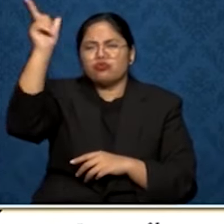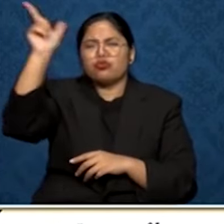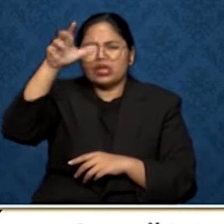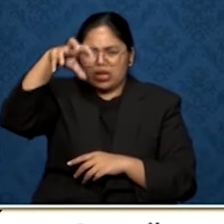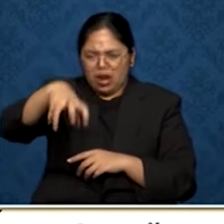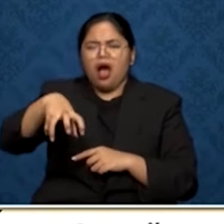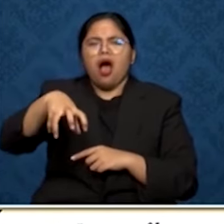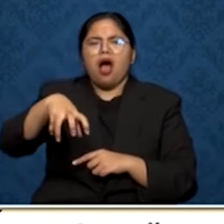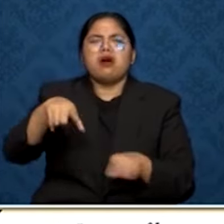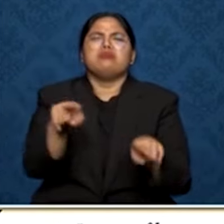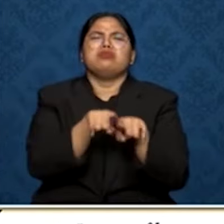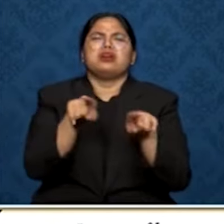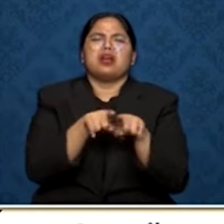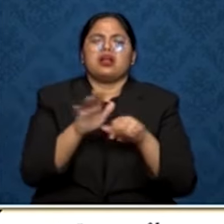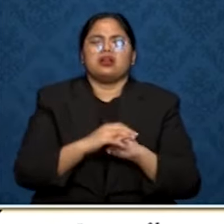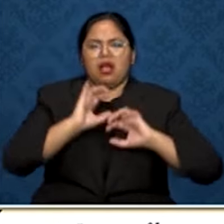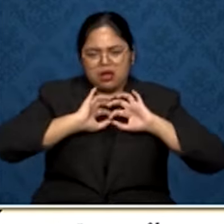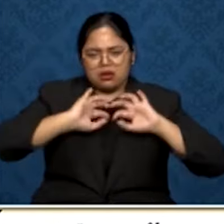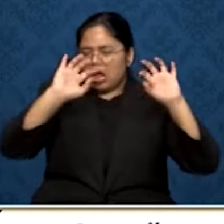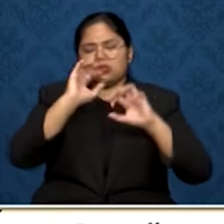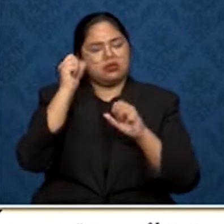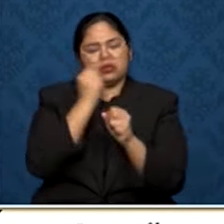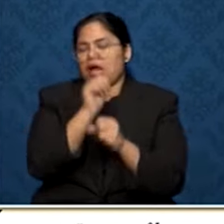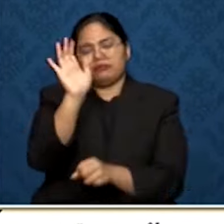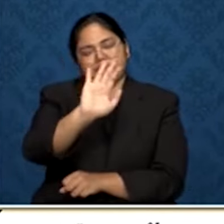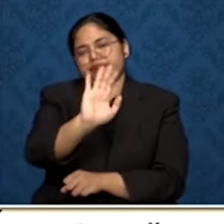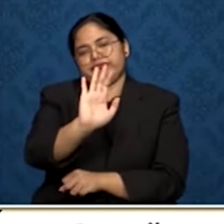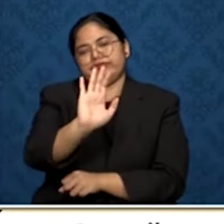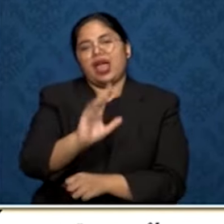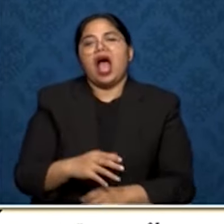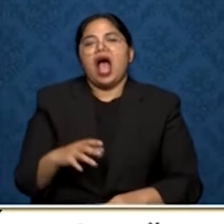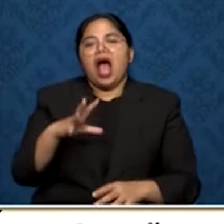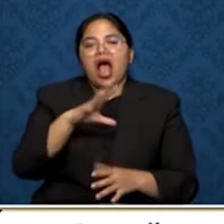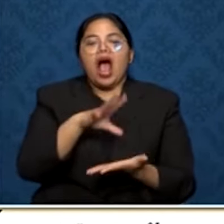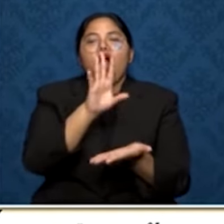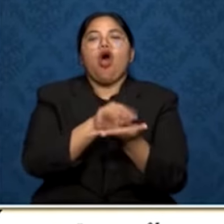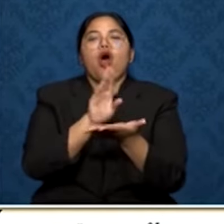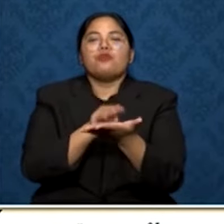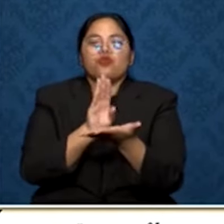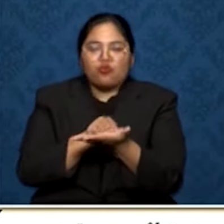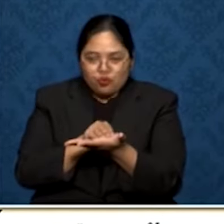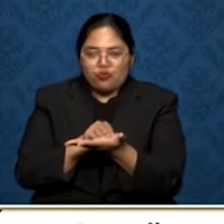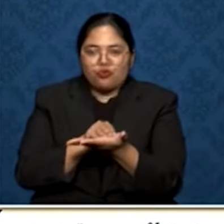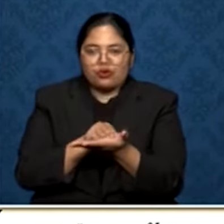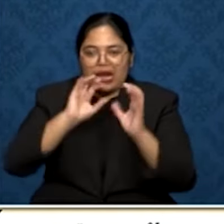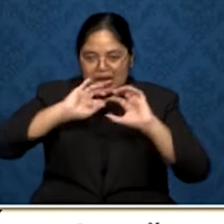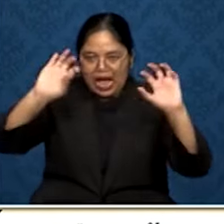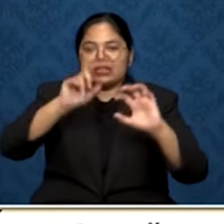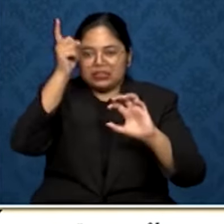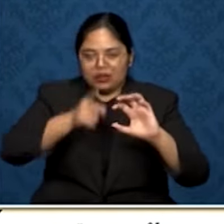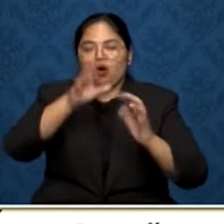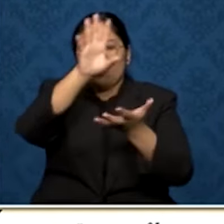ก็จะมาเป็นอยนี้ครับLust เลยต้องไม่ทำครับLustอย่เยีวคอรวบรวมข้อมูละเป็สูนกลางรวบรม Data